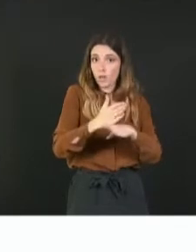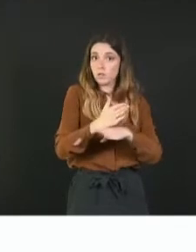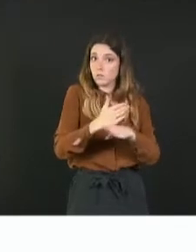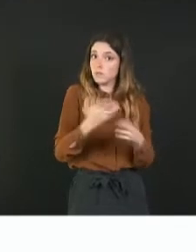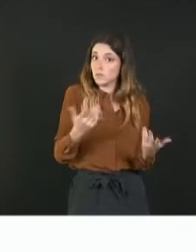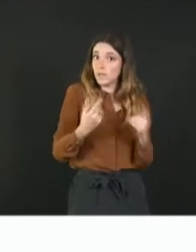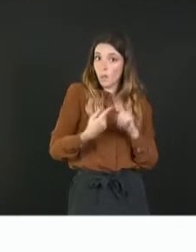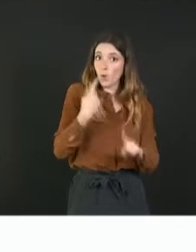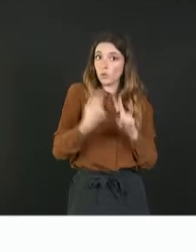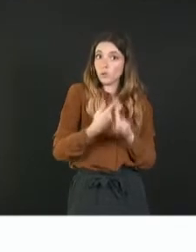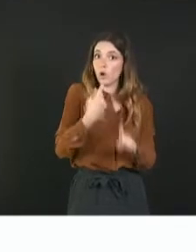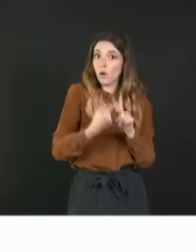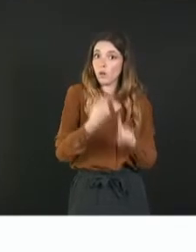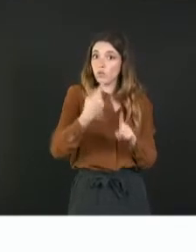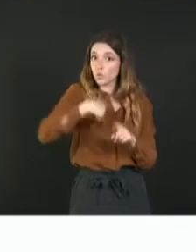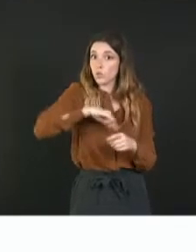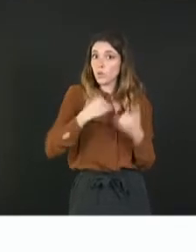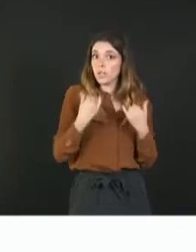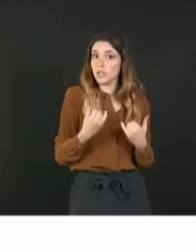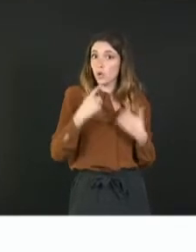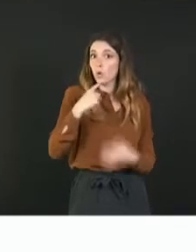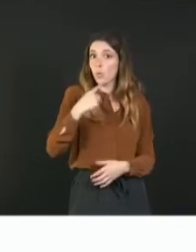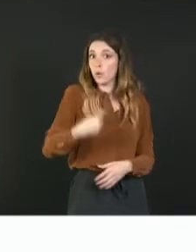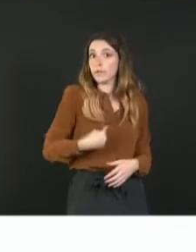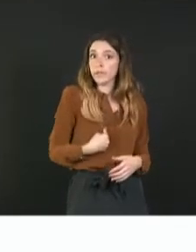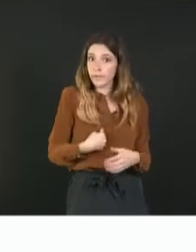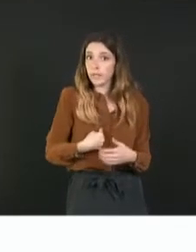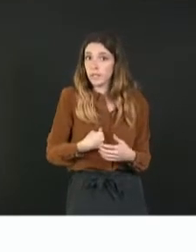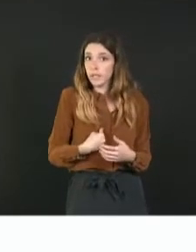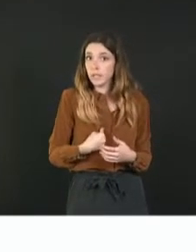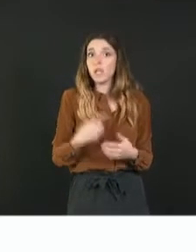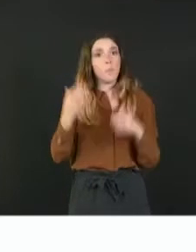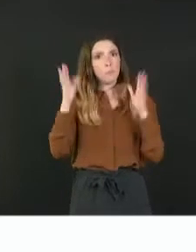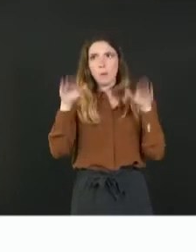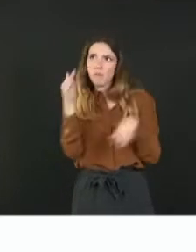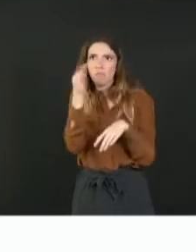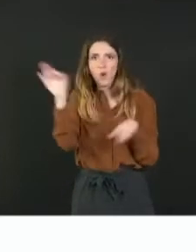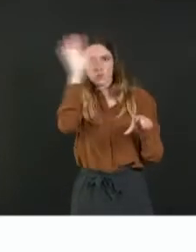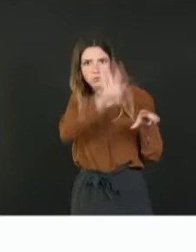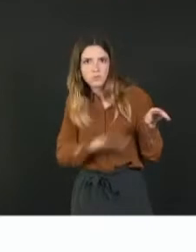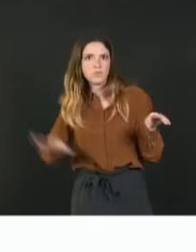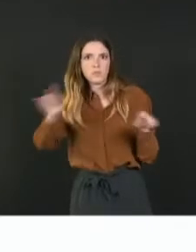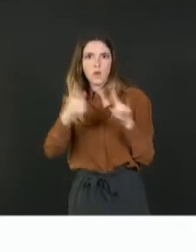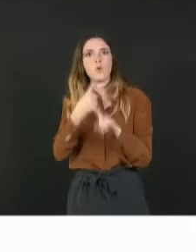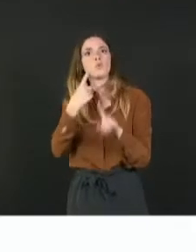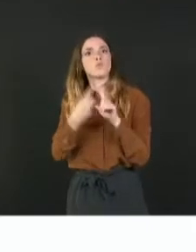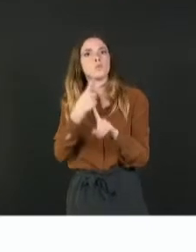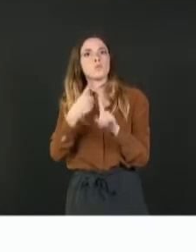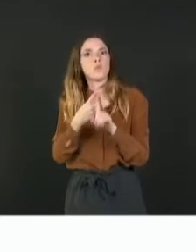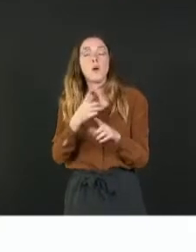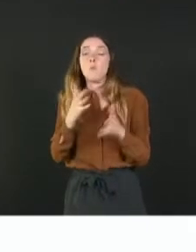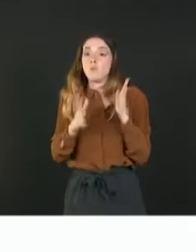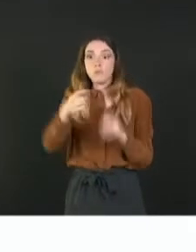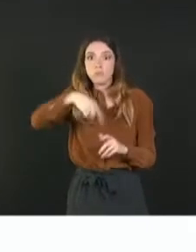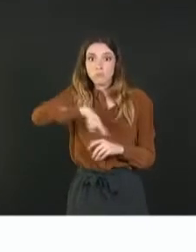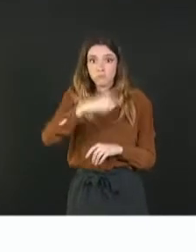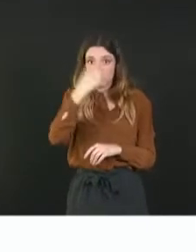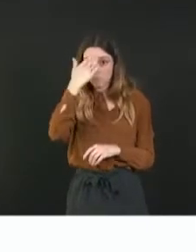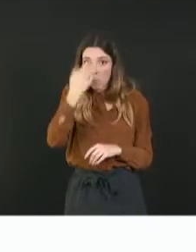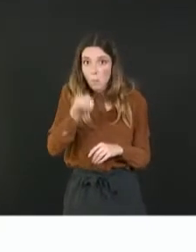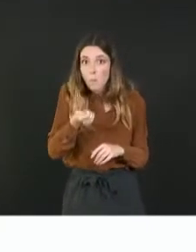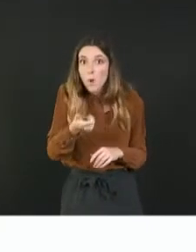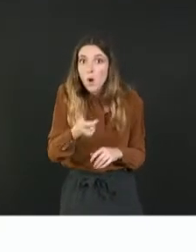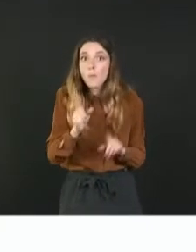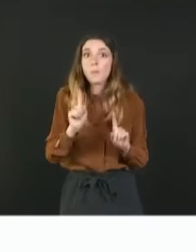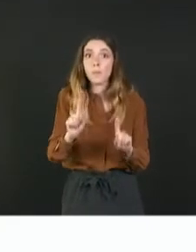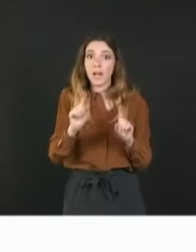important pour la Normandie. Et de la même manière, en France, c'est très important aussi, parce que ça, on le sait assez rarement, mais en fait, la filière